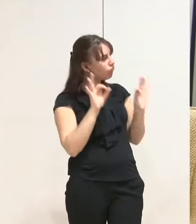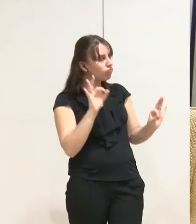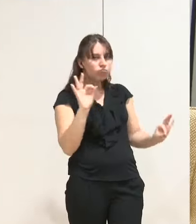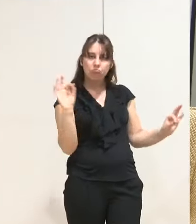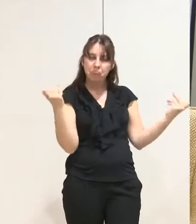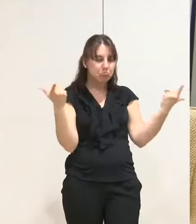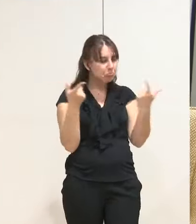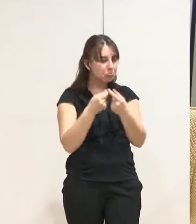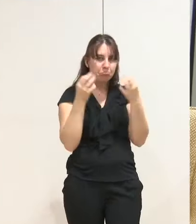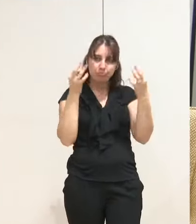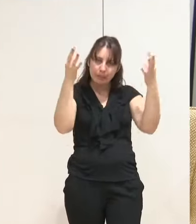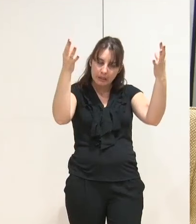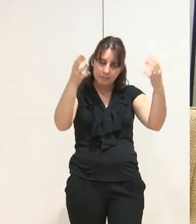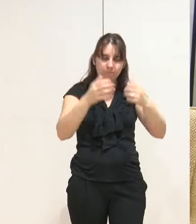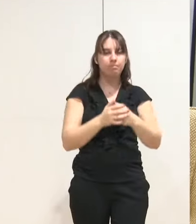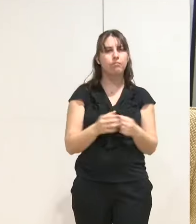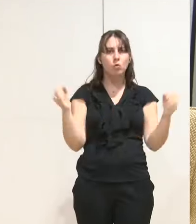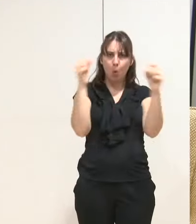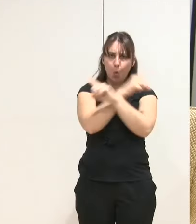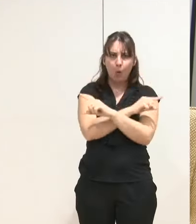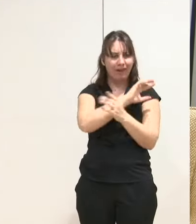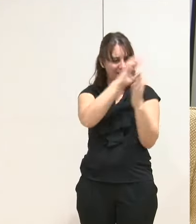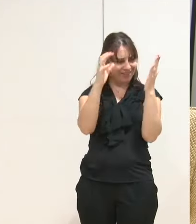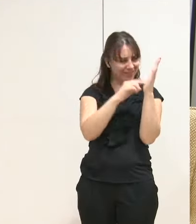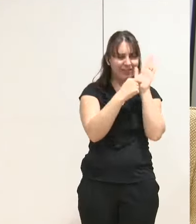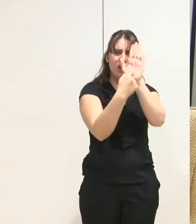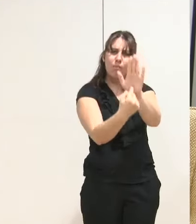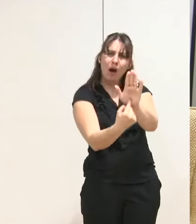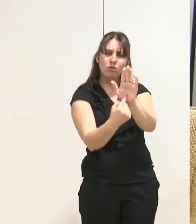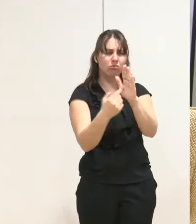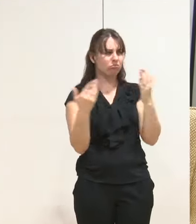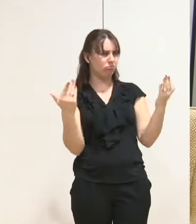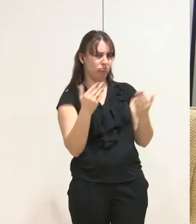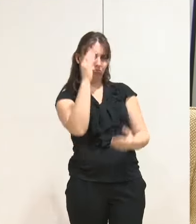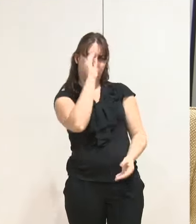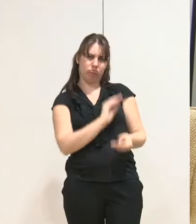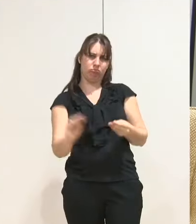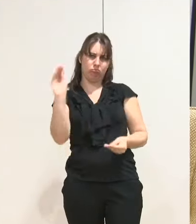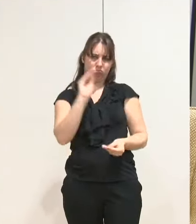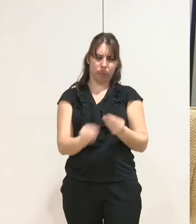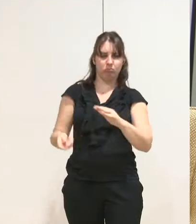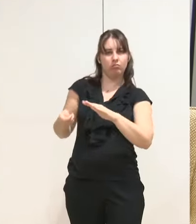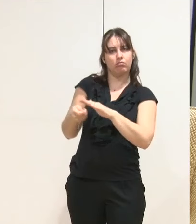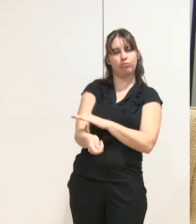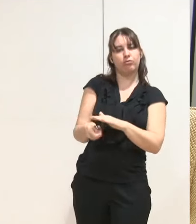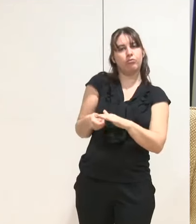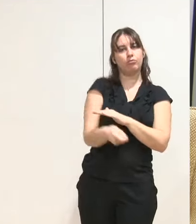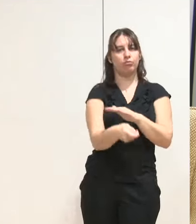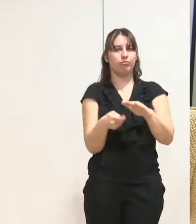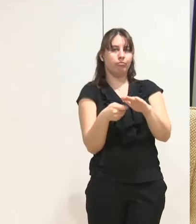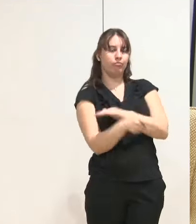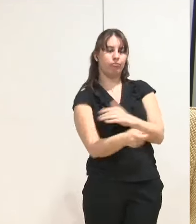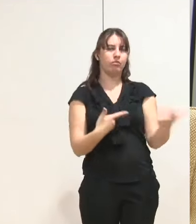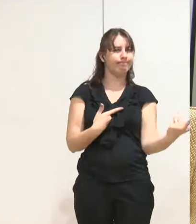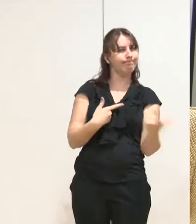pertinente au contraire dans cette délibération il y a des des subventions qui qui nous semblent pas totalement rentrer dans dans ce casadre